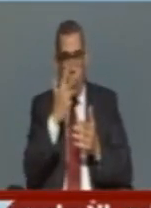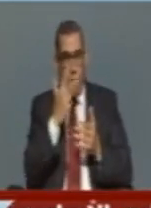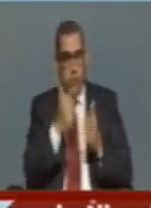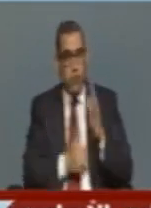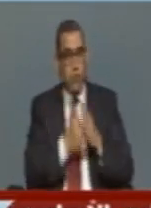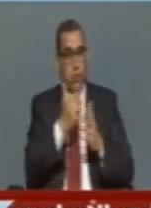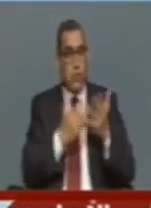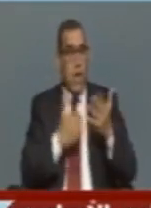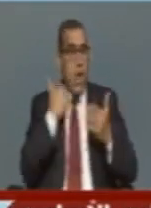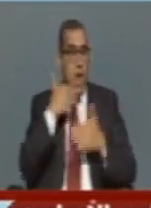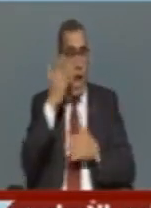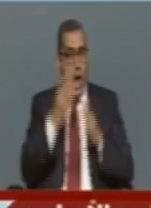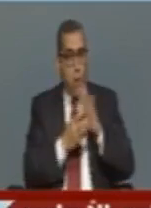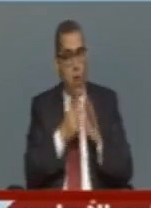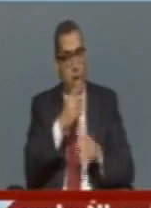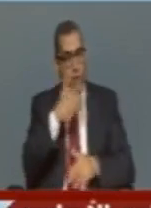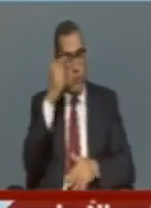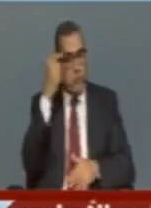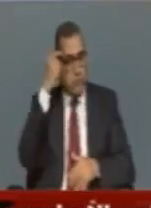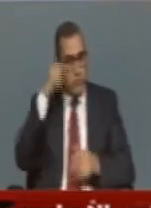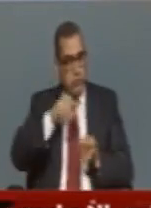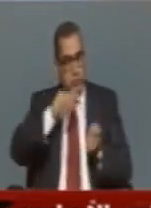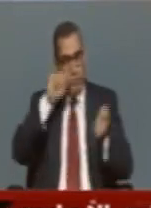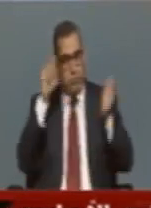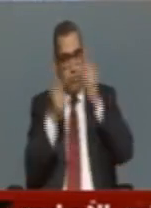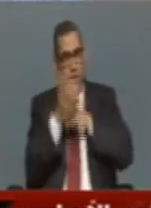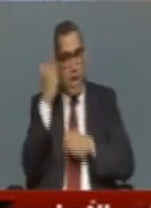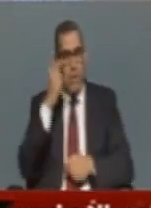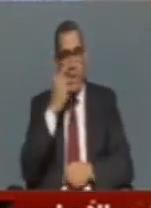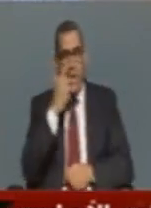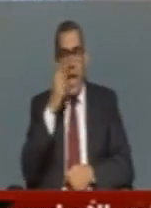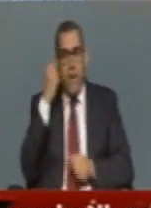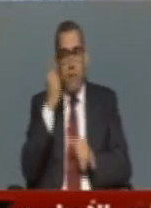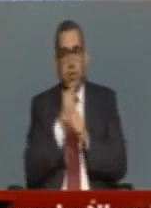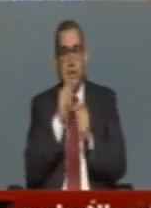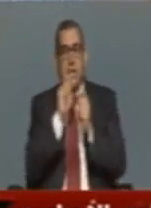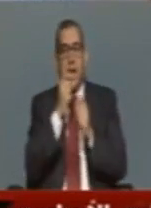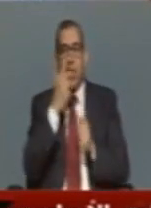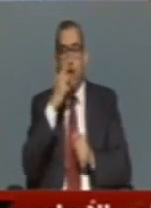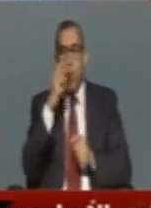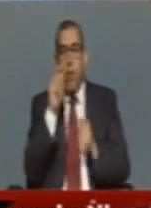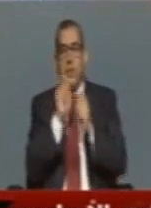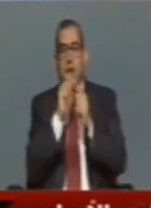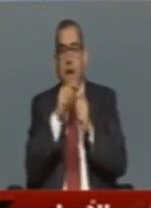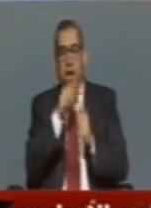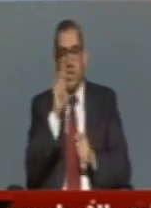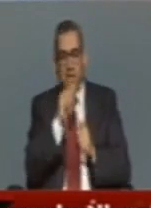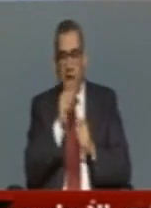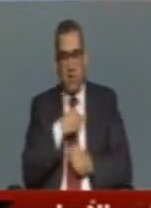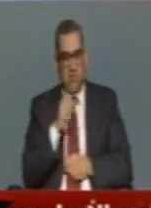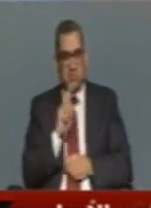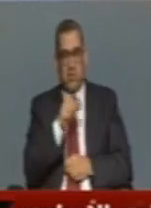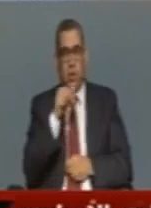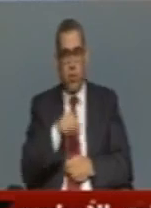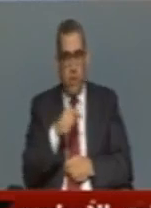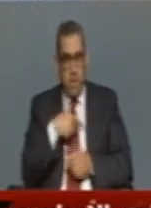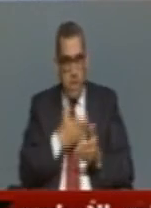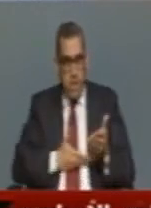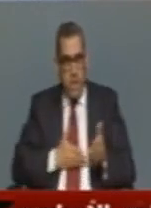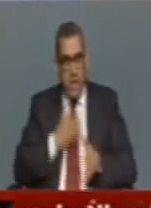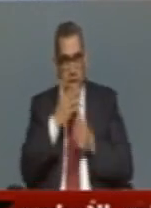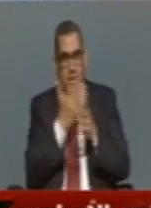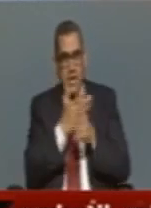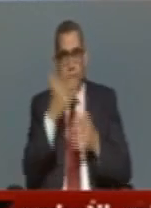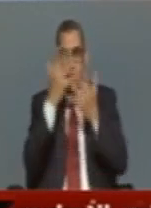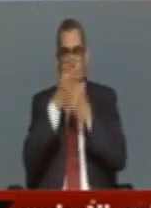وبالتالي الصورة الذهنية عندنا اتغيرت، وزي ما شفت فخامتك مردود هذا الكلام إن الأعداد بدأت تزيد والمدارس